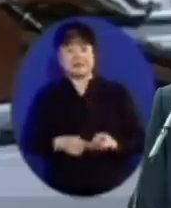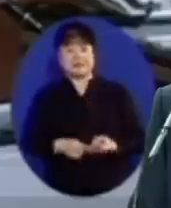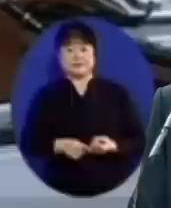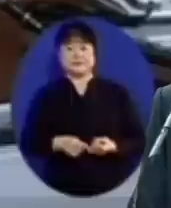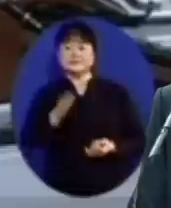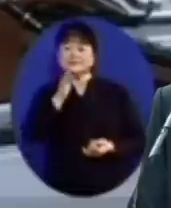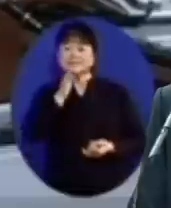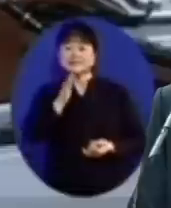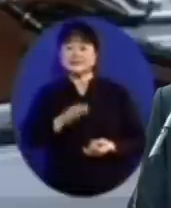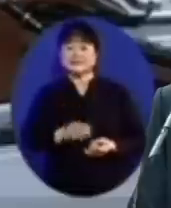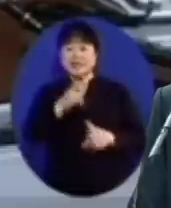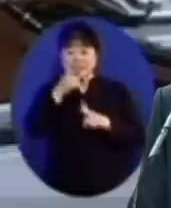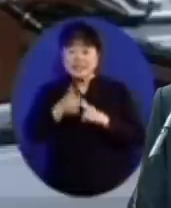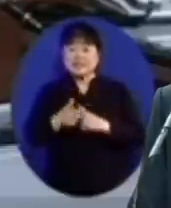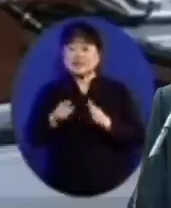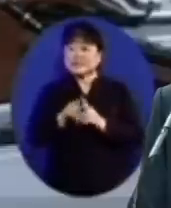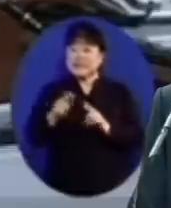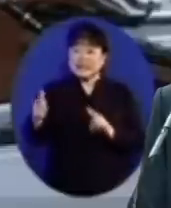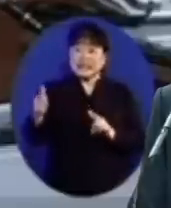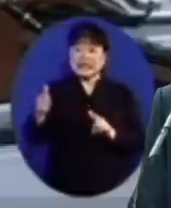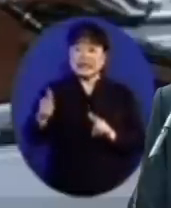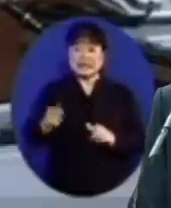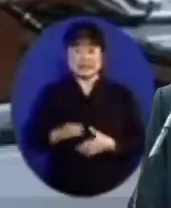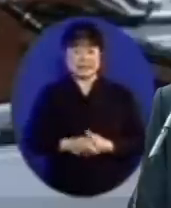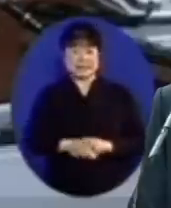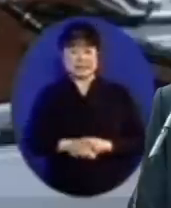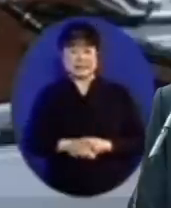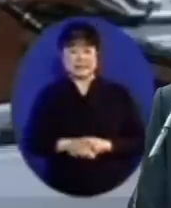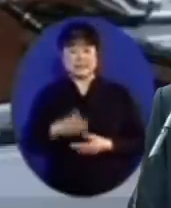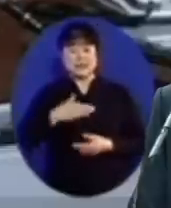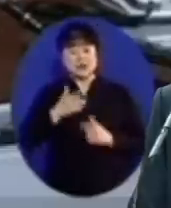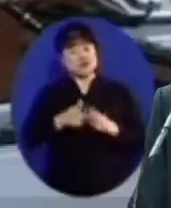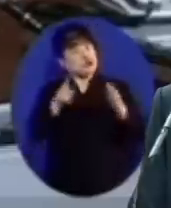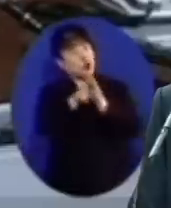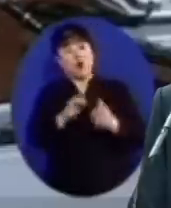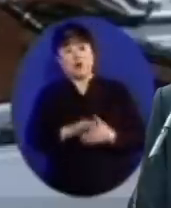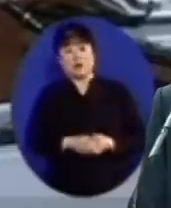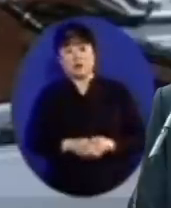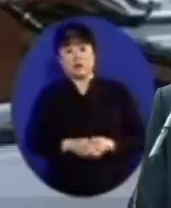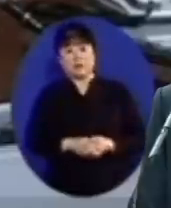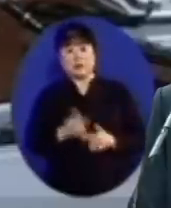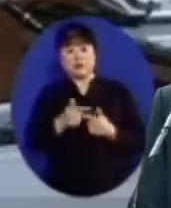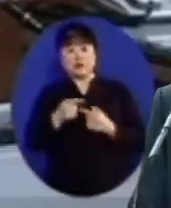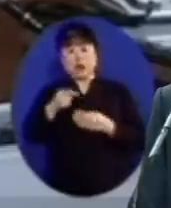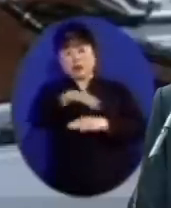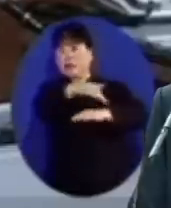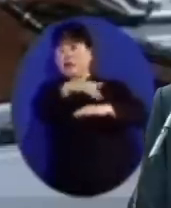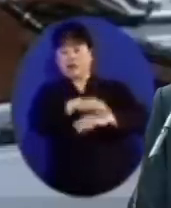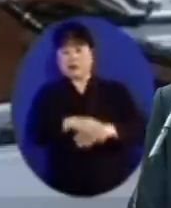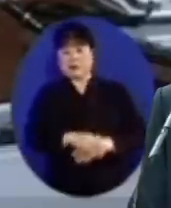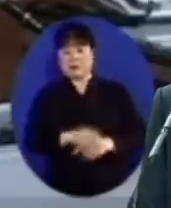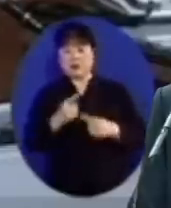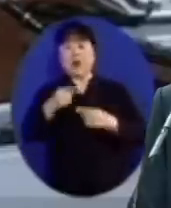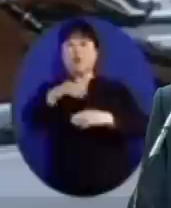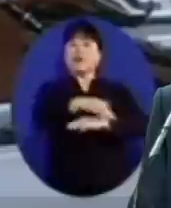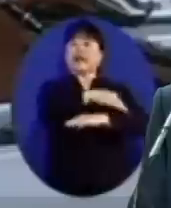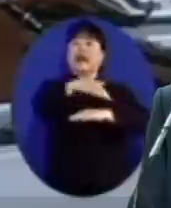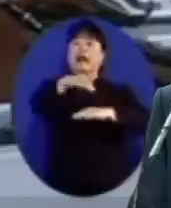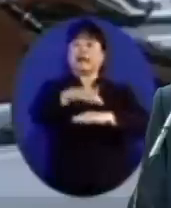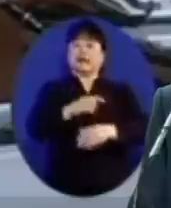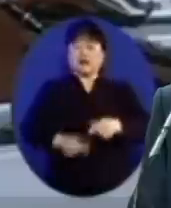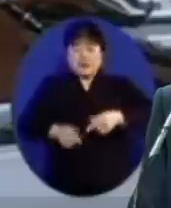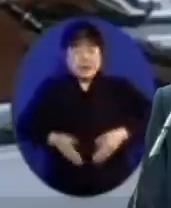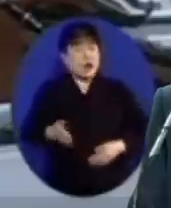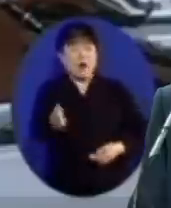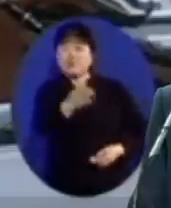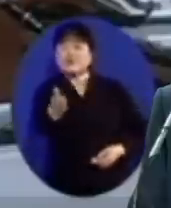자매님은 예수를 안 믿는 사람입니다. 내가 왜 안 믿어요? 내가 얼마 전에 교회 나오는데 교회는 나와도 거듭나지